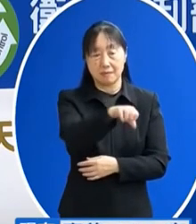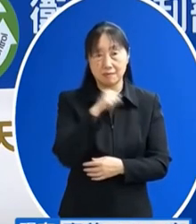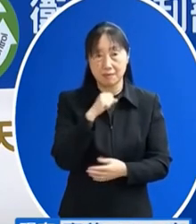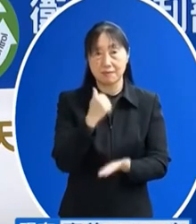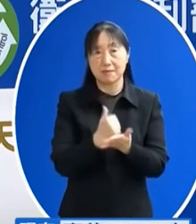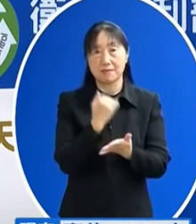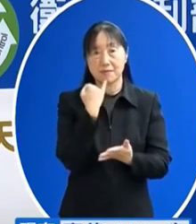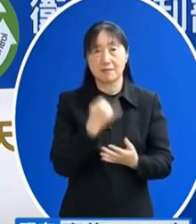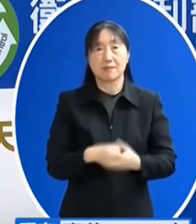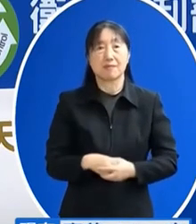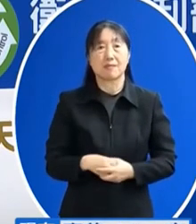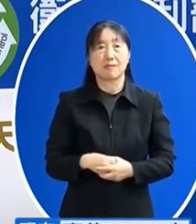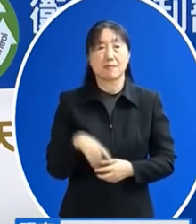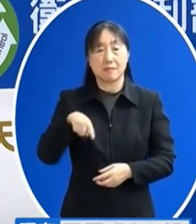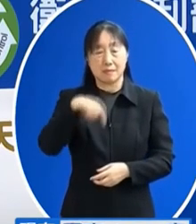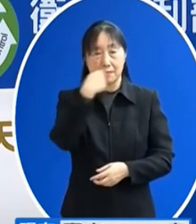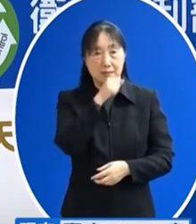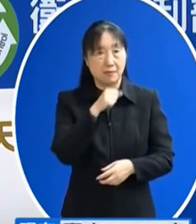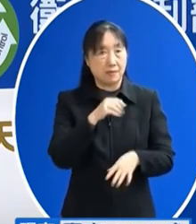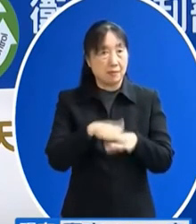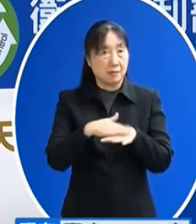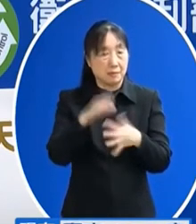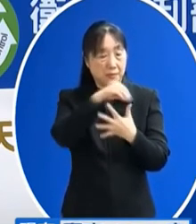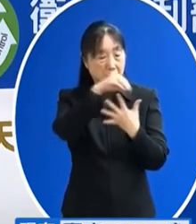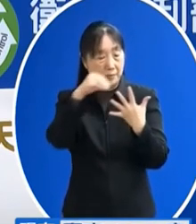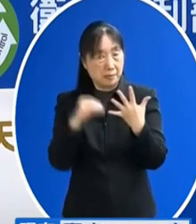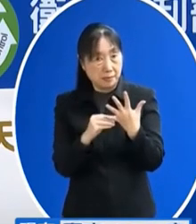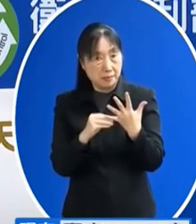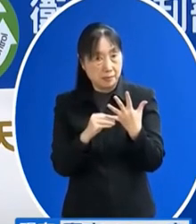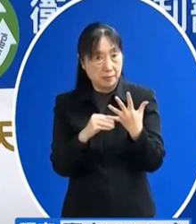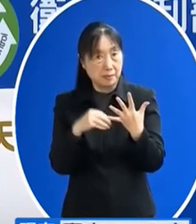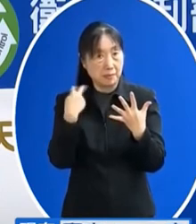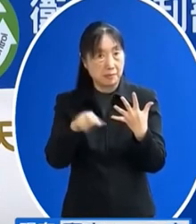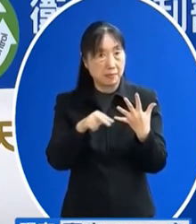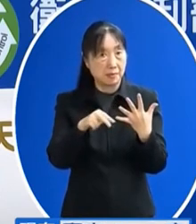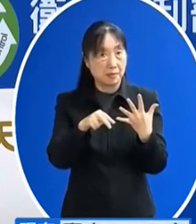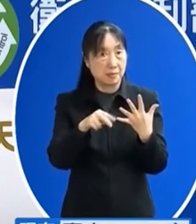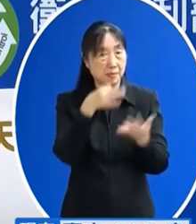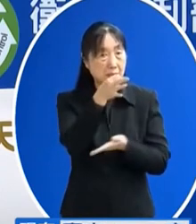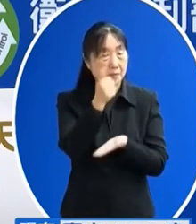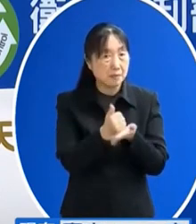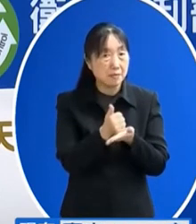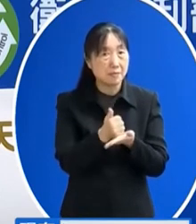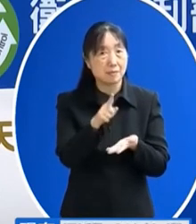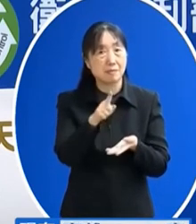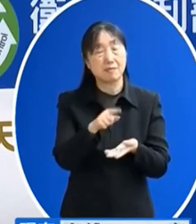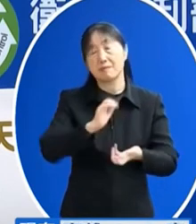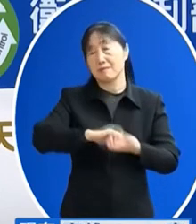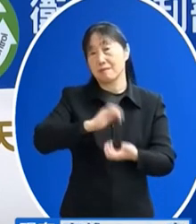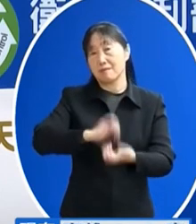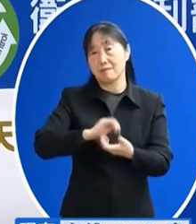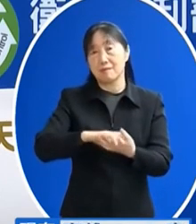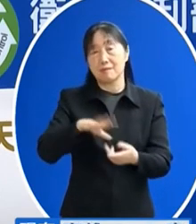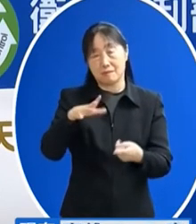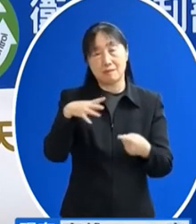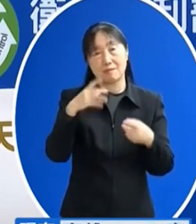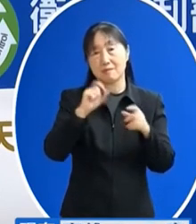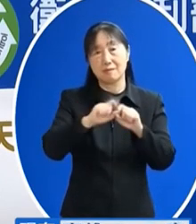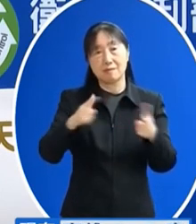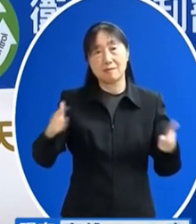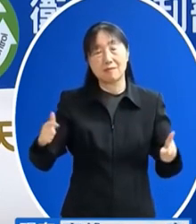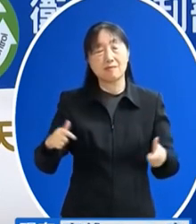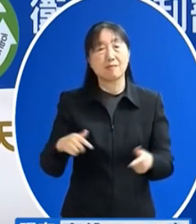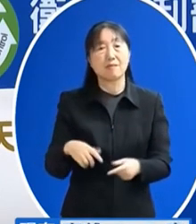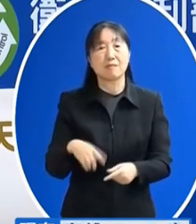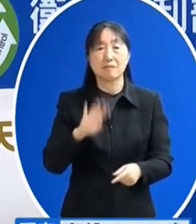苗。那至于说台湾会不会说最后才拿到，哦，事实上这各种可能性都会有了哈，不过我